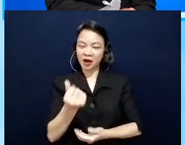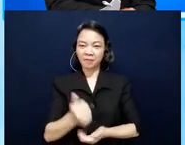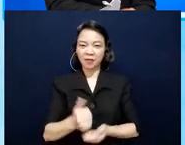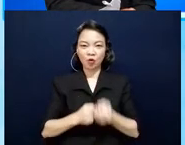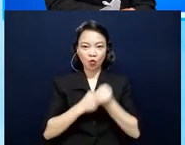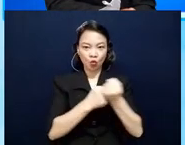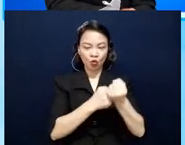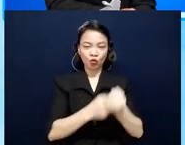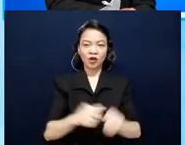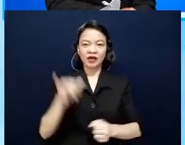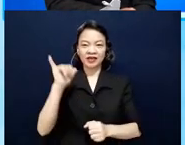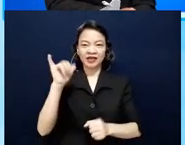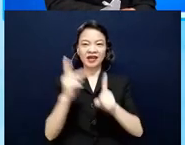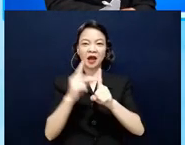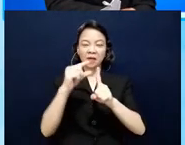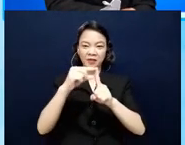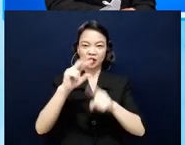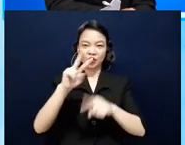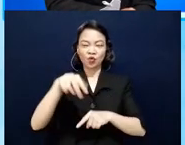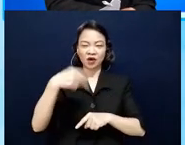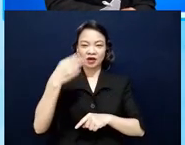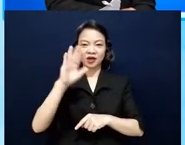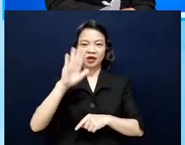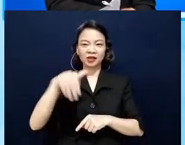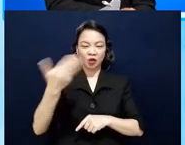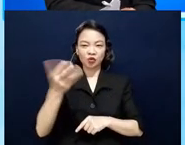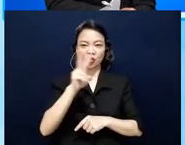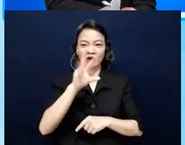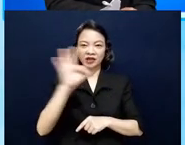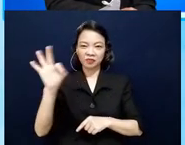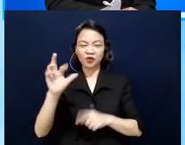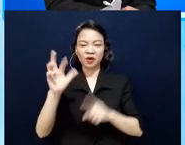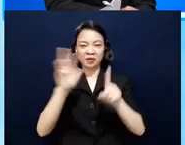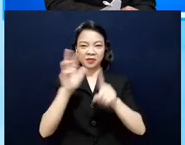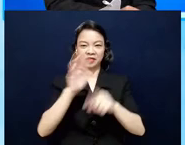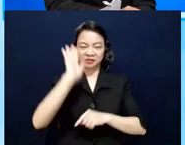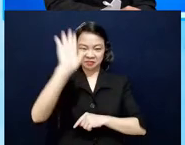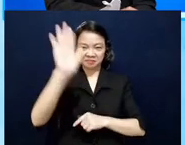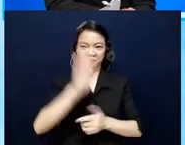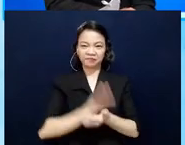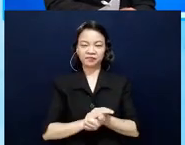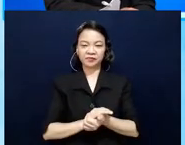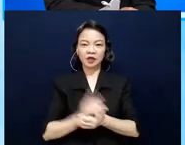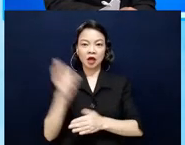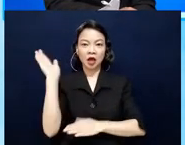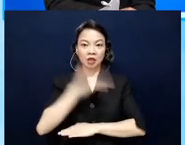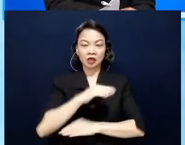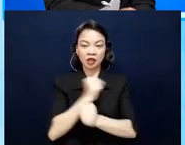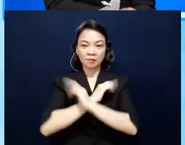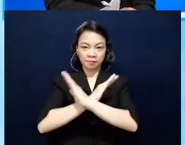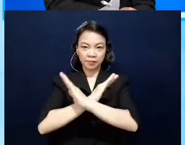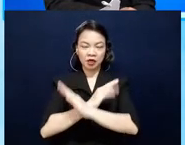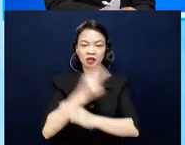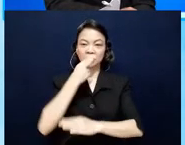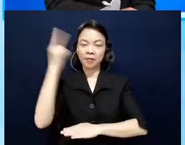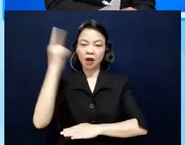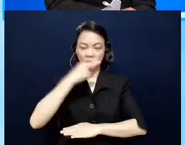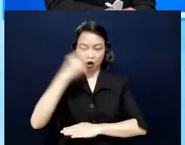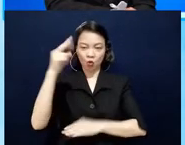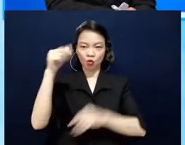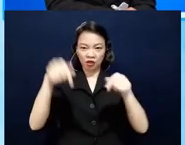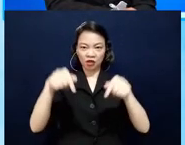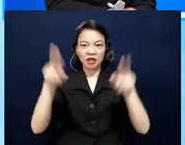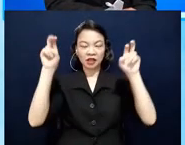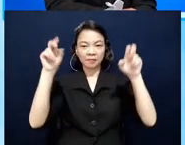program 2018-2020 pada hari anti tembakau sedunia di tahun ini, di tahun 2021, di mana tema tahun ini